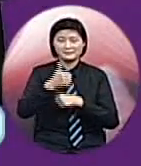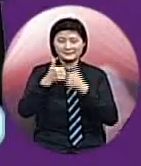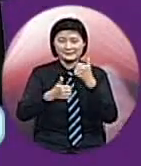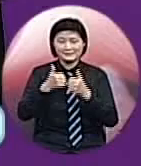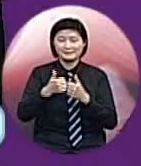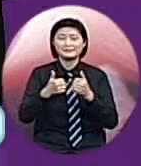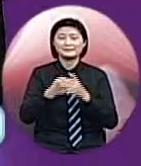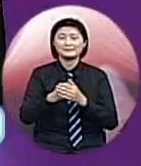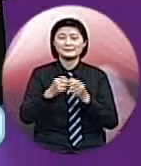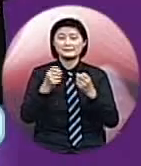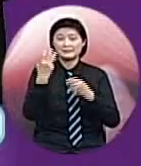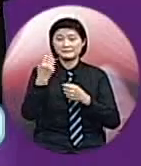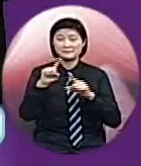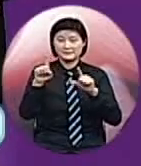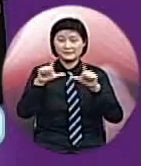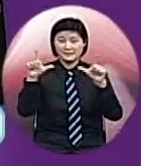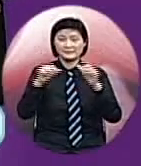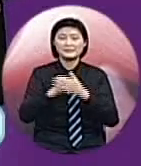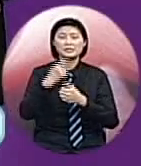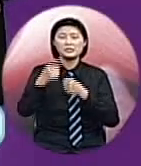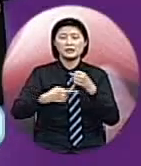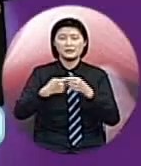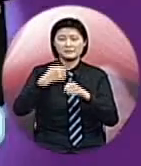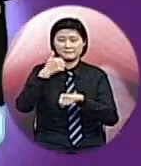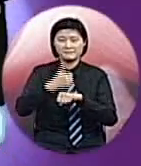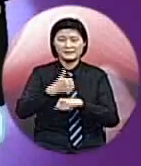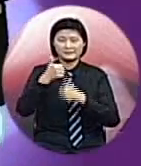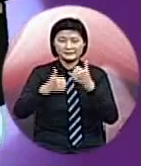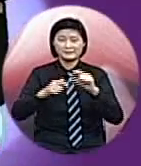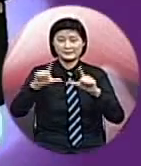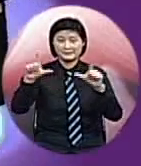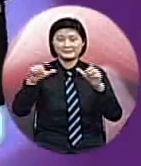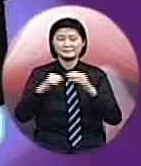또 30일 날은 연말 결산이 있는 달입니다.